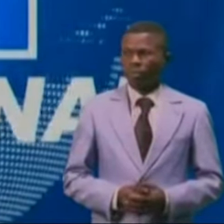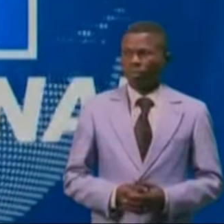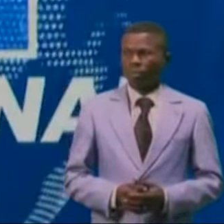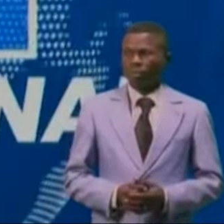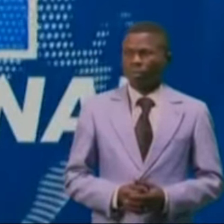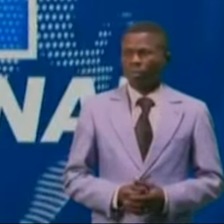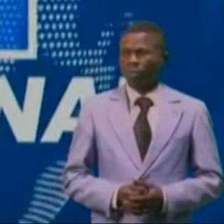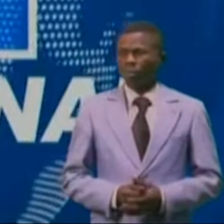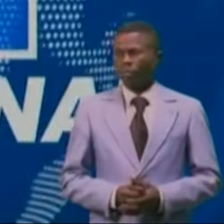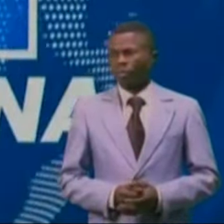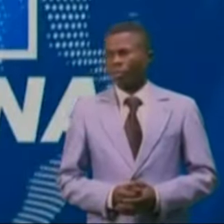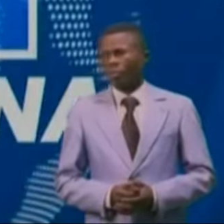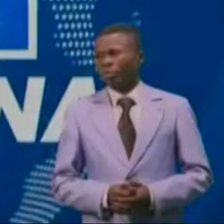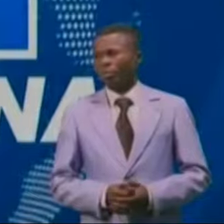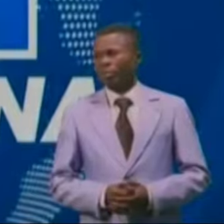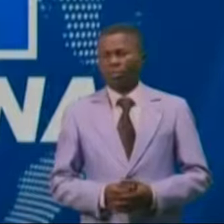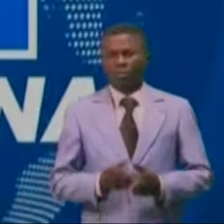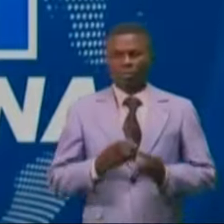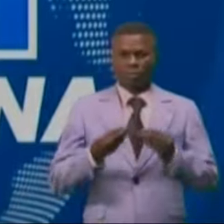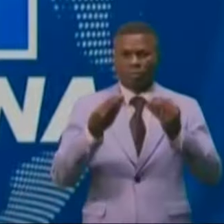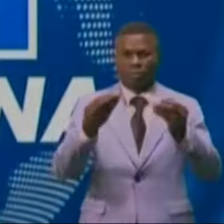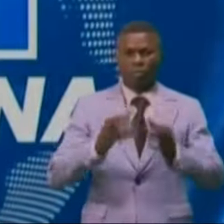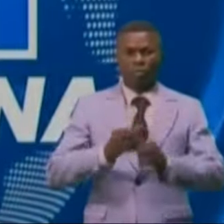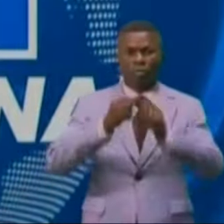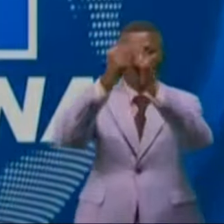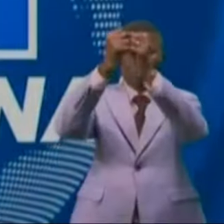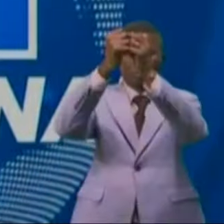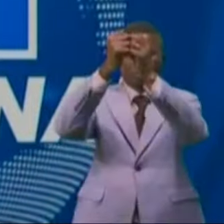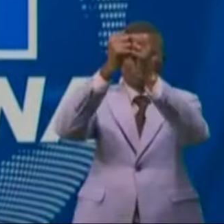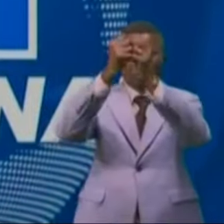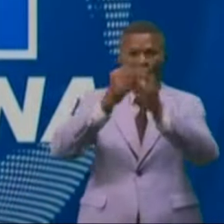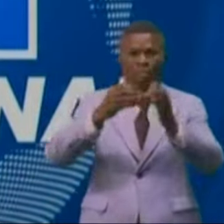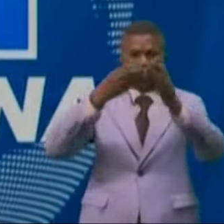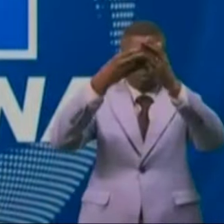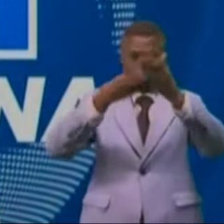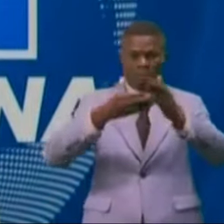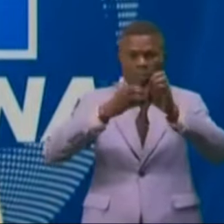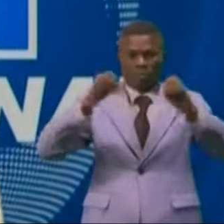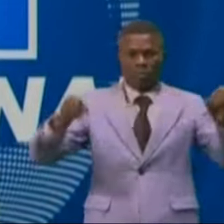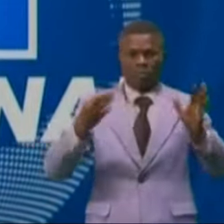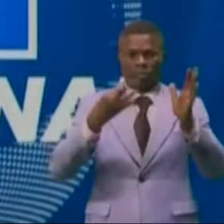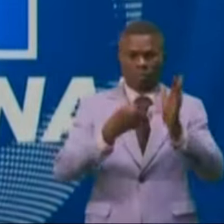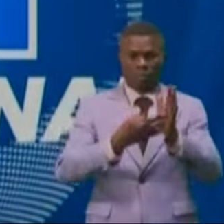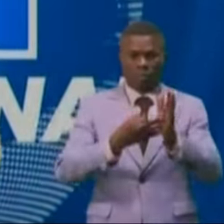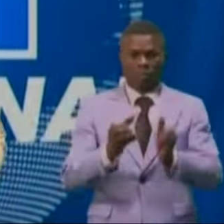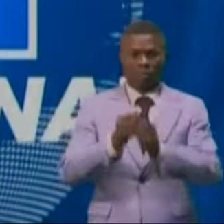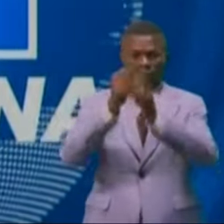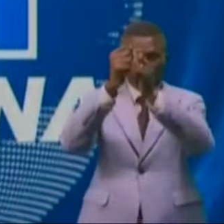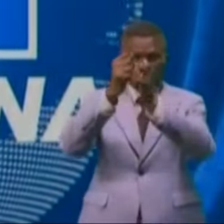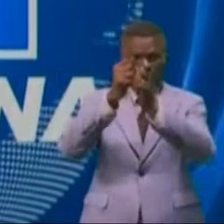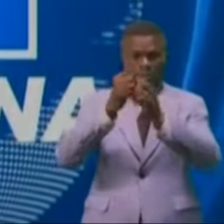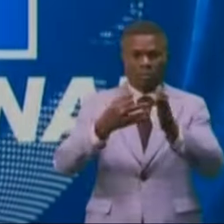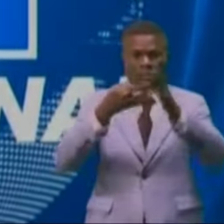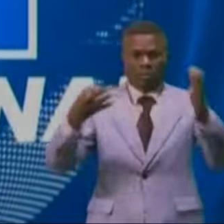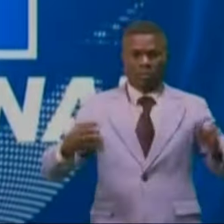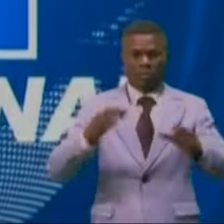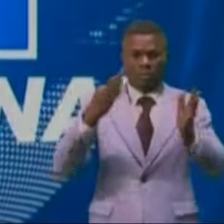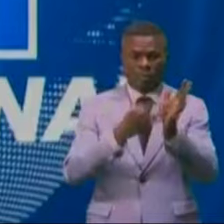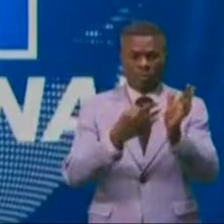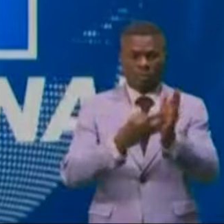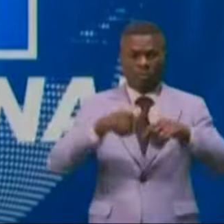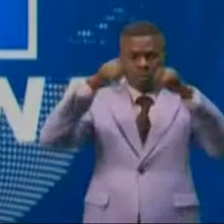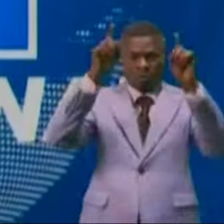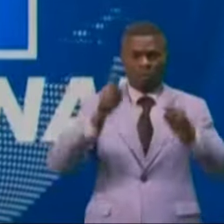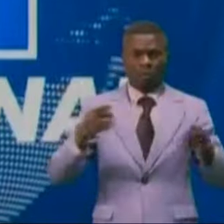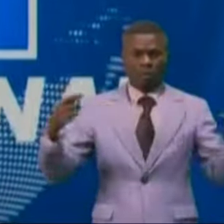remis au capitaine de l'AS V-Club la coupe, la 58e de la coupe, je veux dire, de la 58e édition de